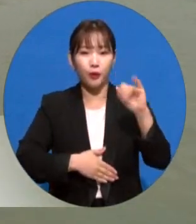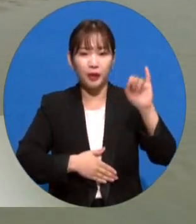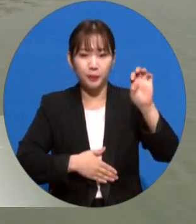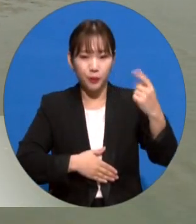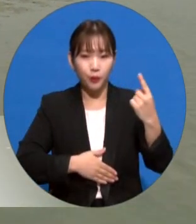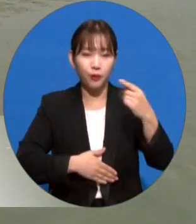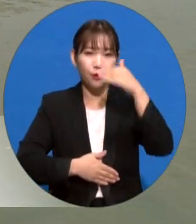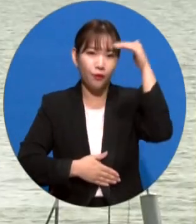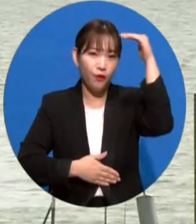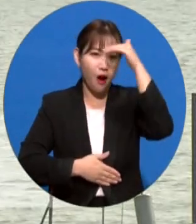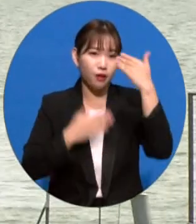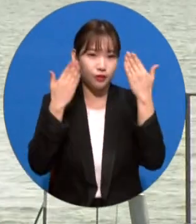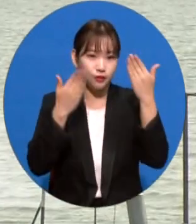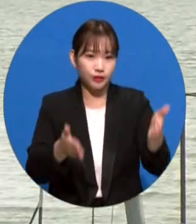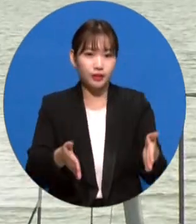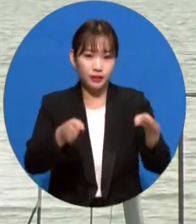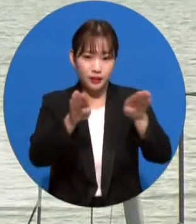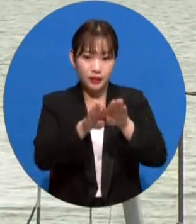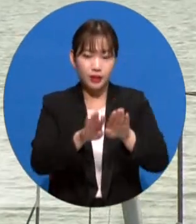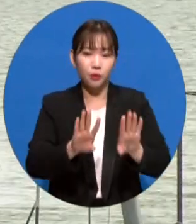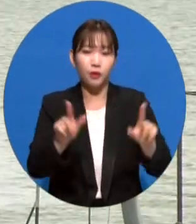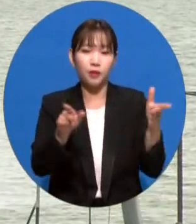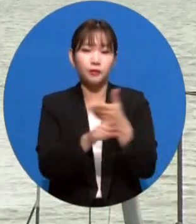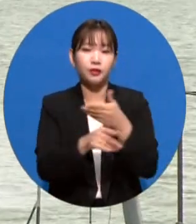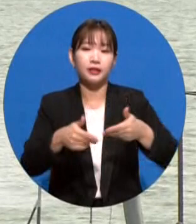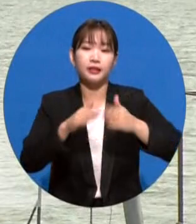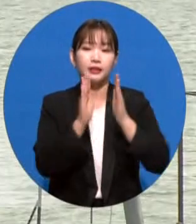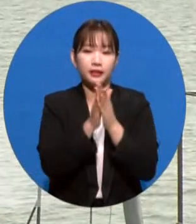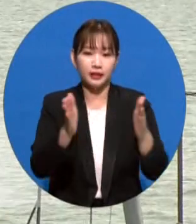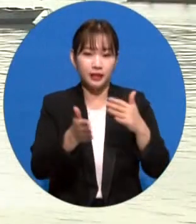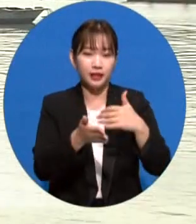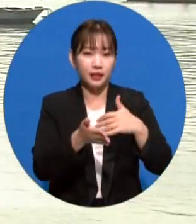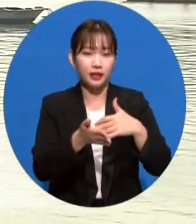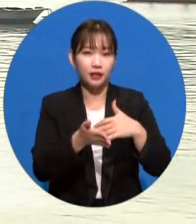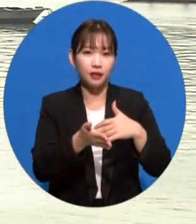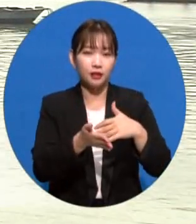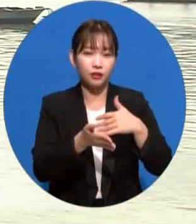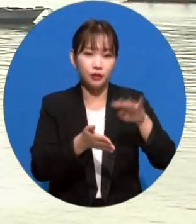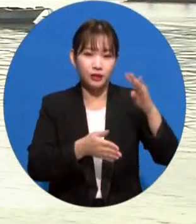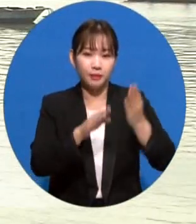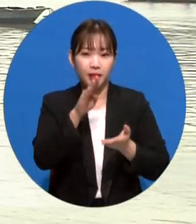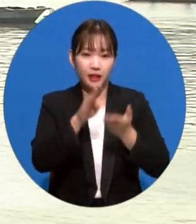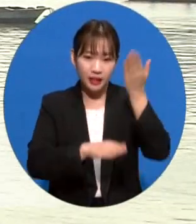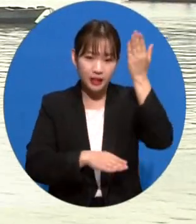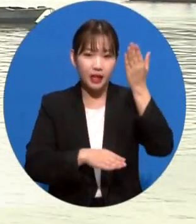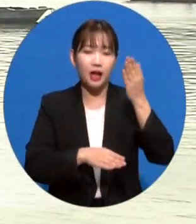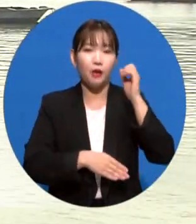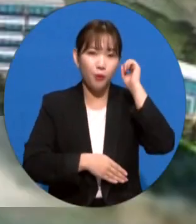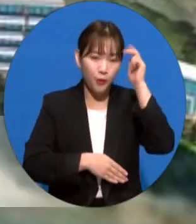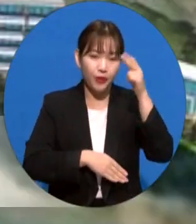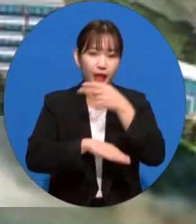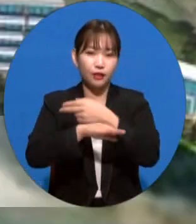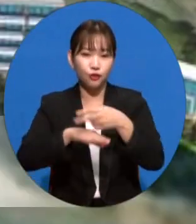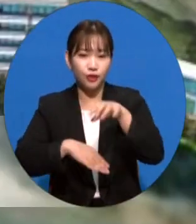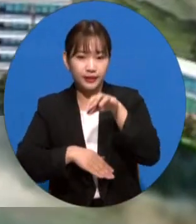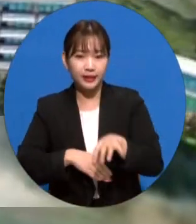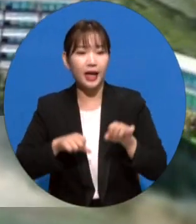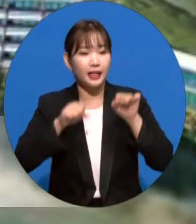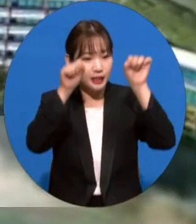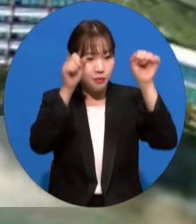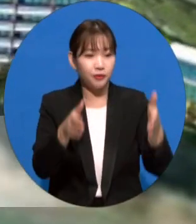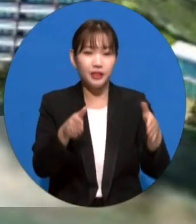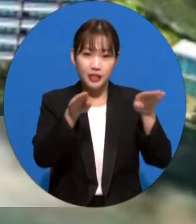관광 휴양단지가 올해부터 조성됩니다. 400실이 넘는 호텔과 풀빌라, 수영장, 스포츠 레저